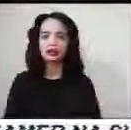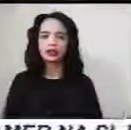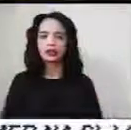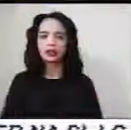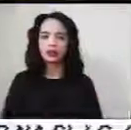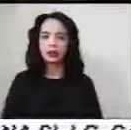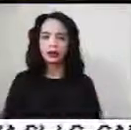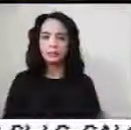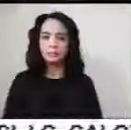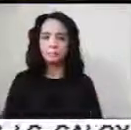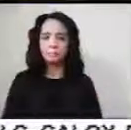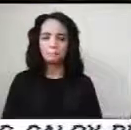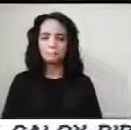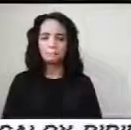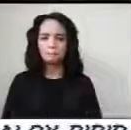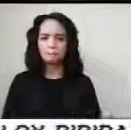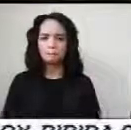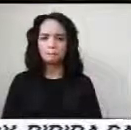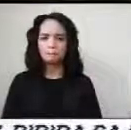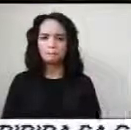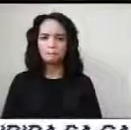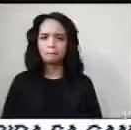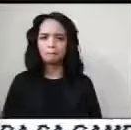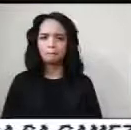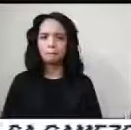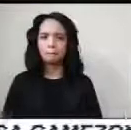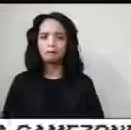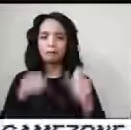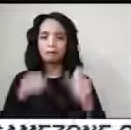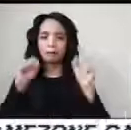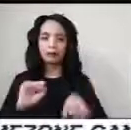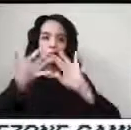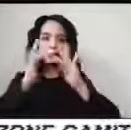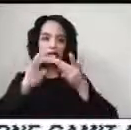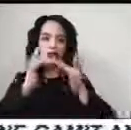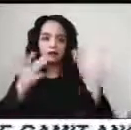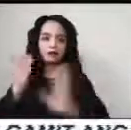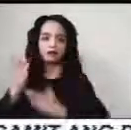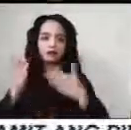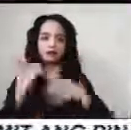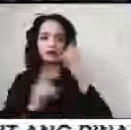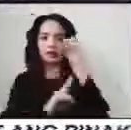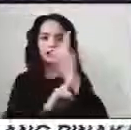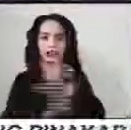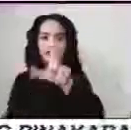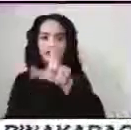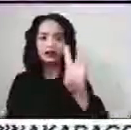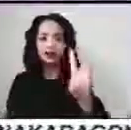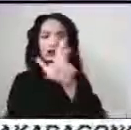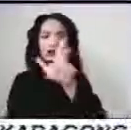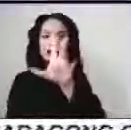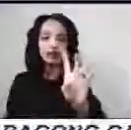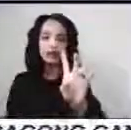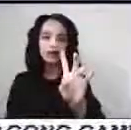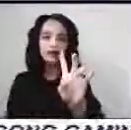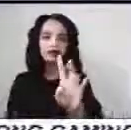Hi, I'm JC Caloy. I'm a game streamer and papag-usapan natin yun is PS5. So, let's go!